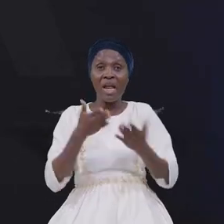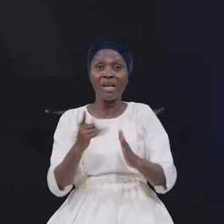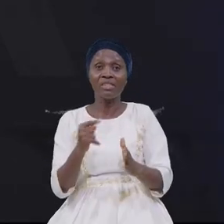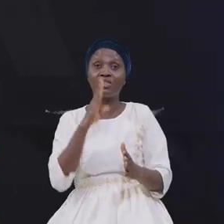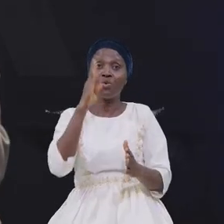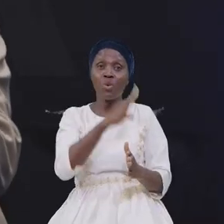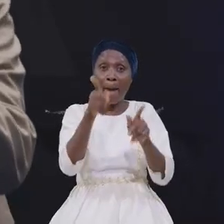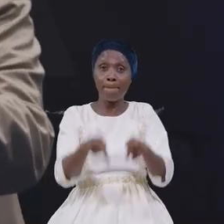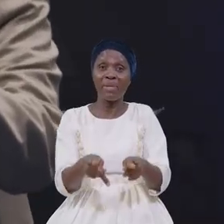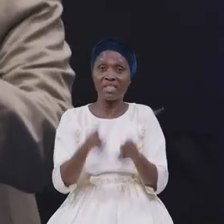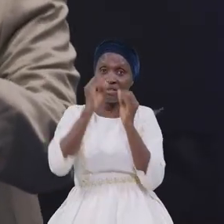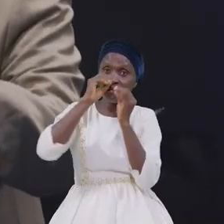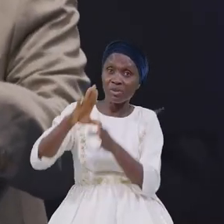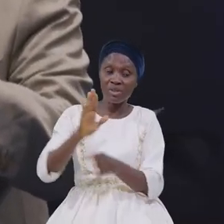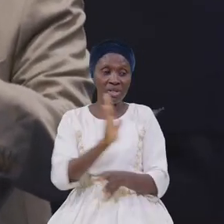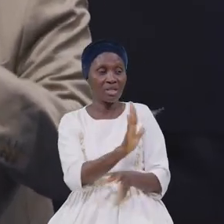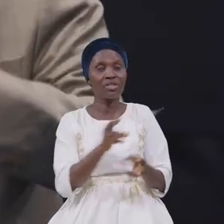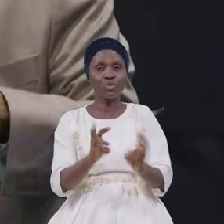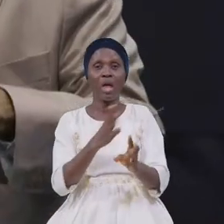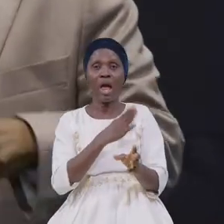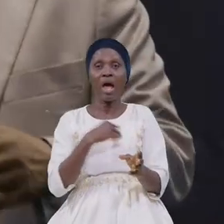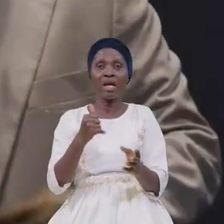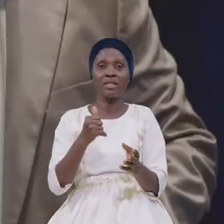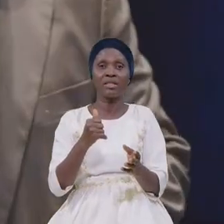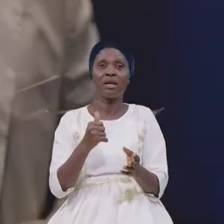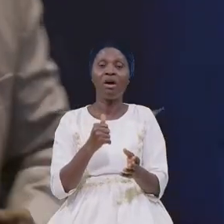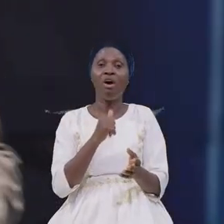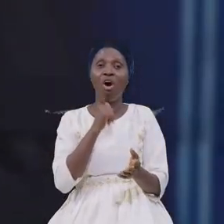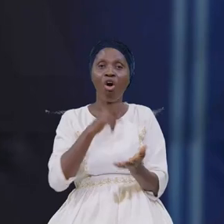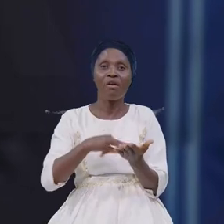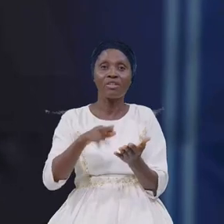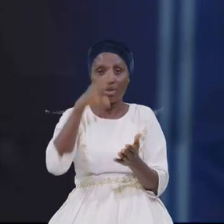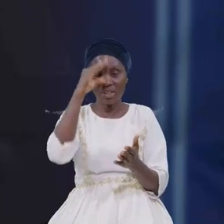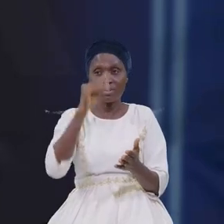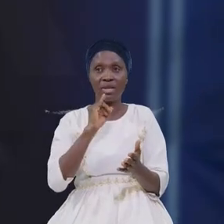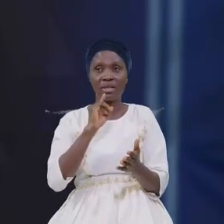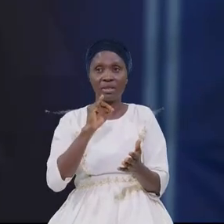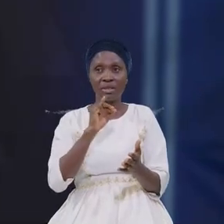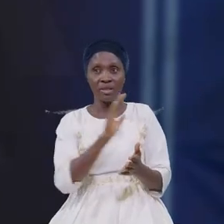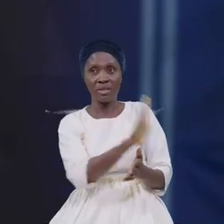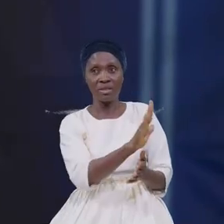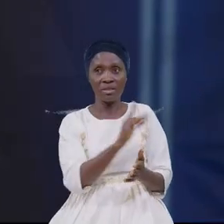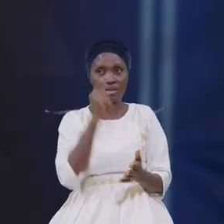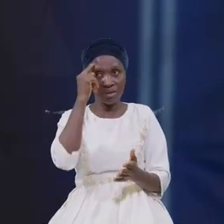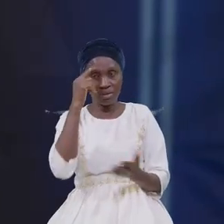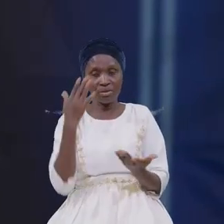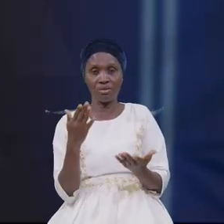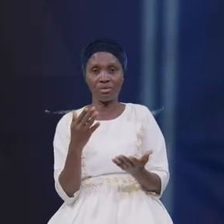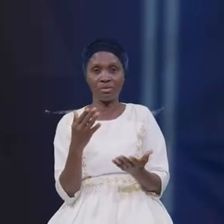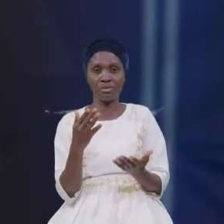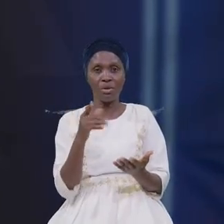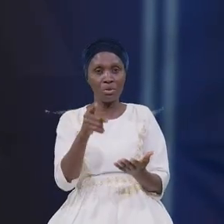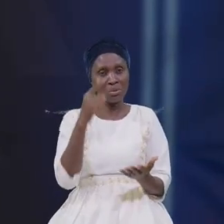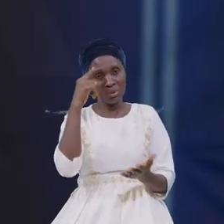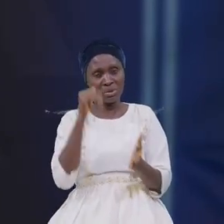l'immoralité commise. Que le méchant abandonne sa voie et l'homme d'iniquité ses pensées. Elle dit que la personne m'a fait